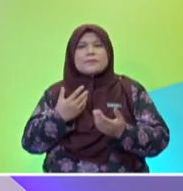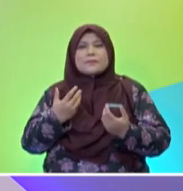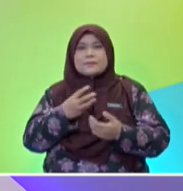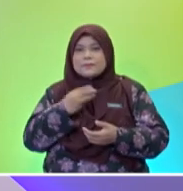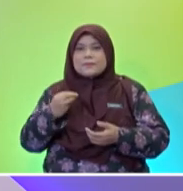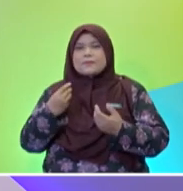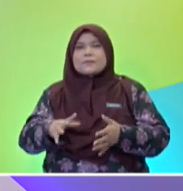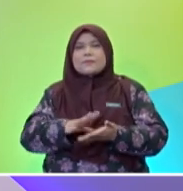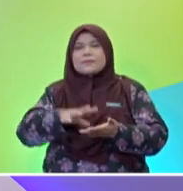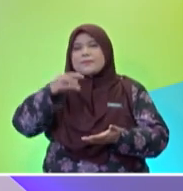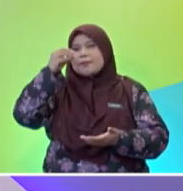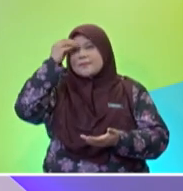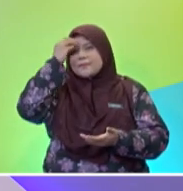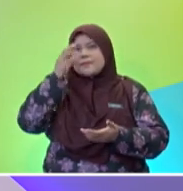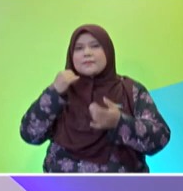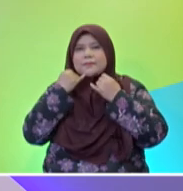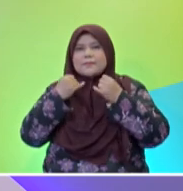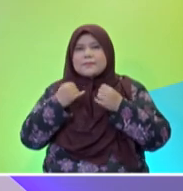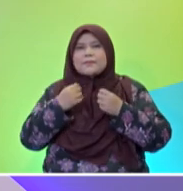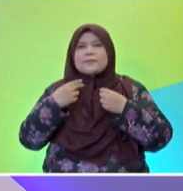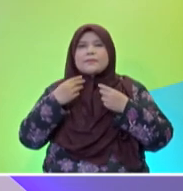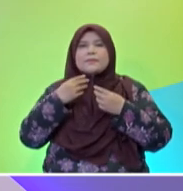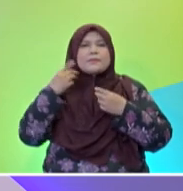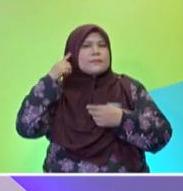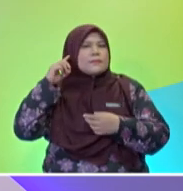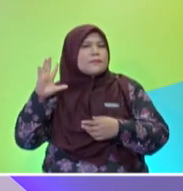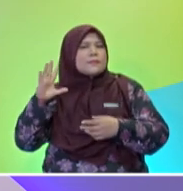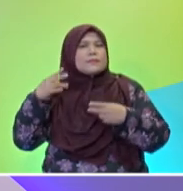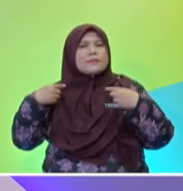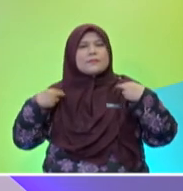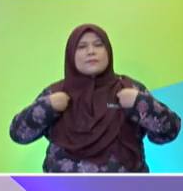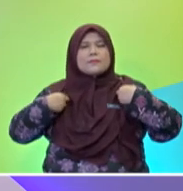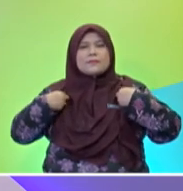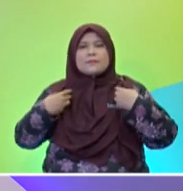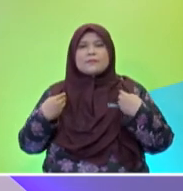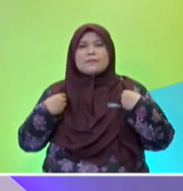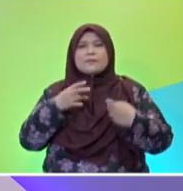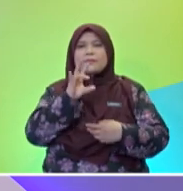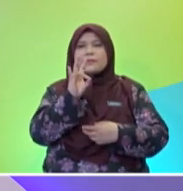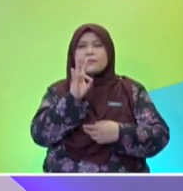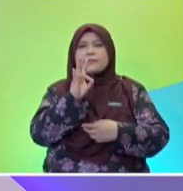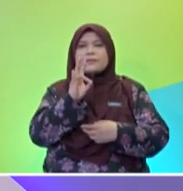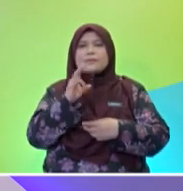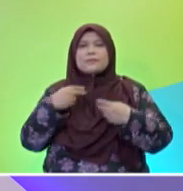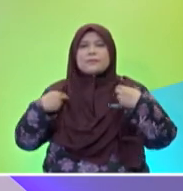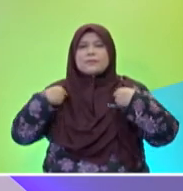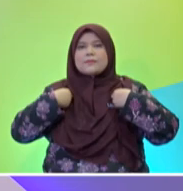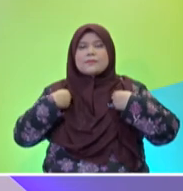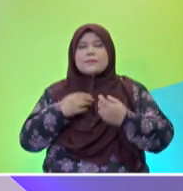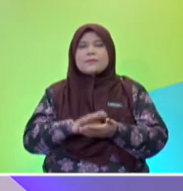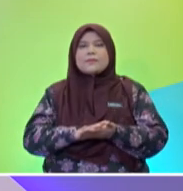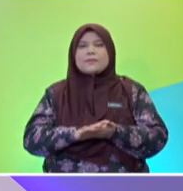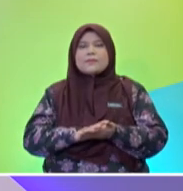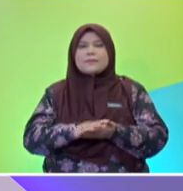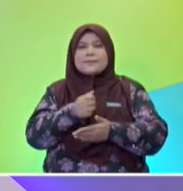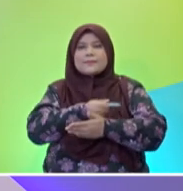jenis ya bunyi-bunyi highlight beberapa bunyi hewan 7 hewan tadi dan merah dan akhir